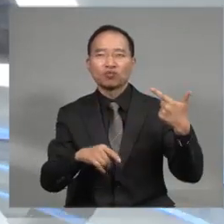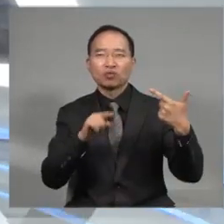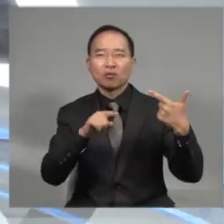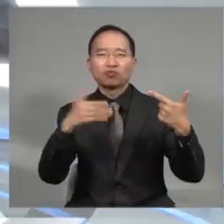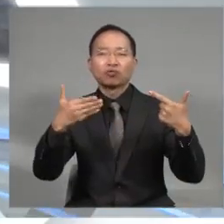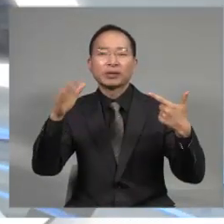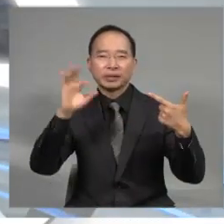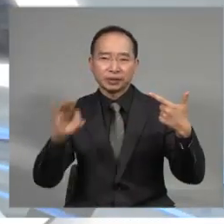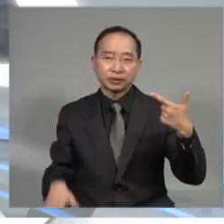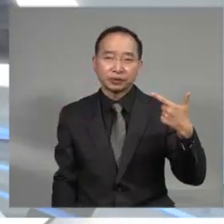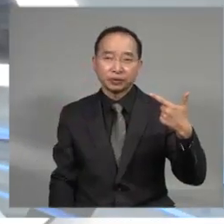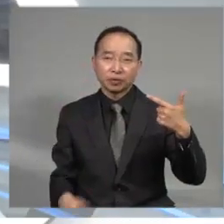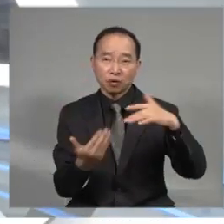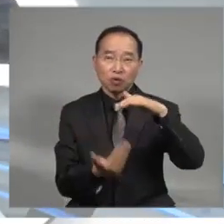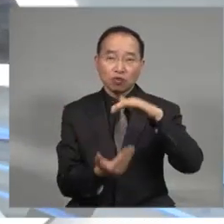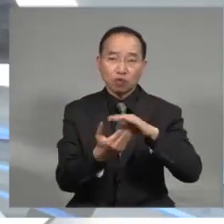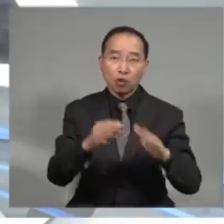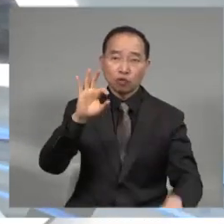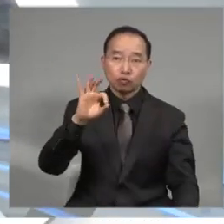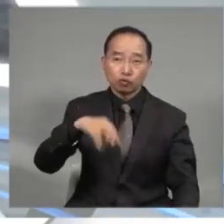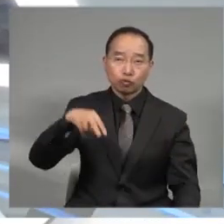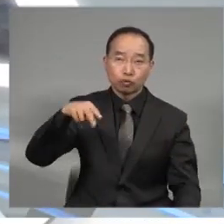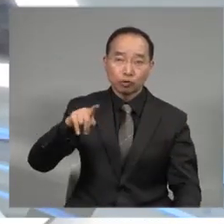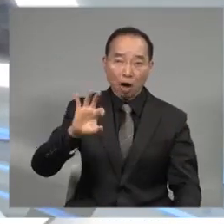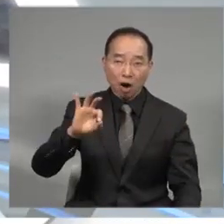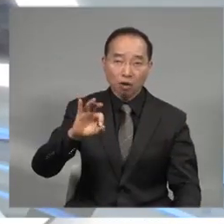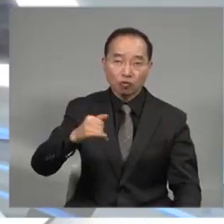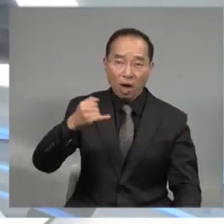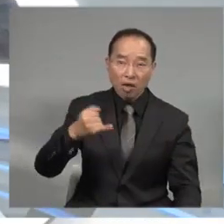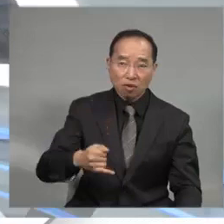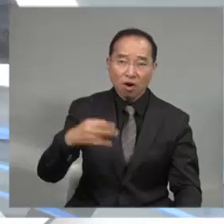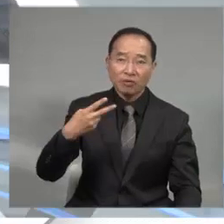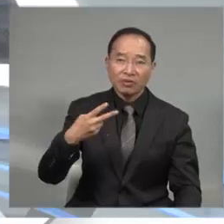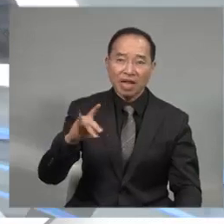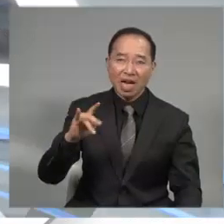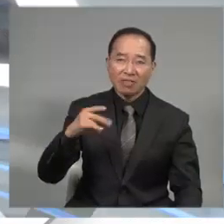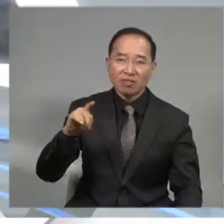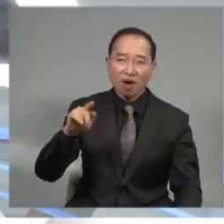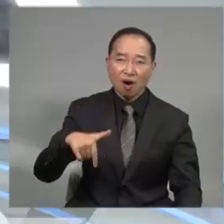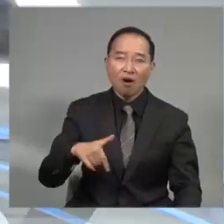나왔습니다. 최고 지역은 유성구 지역이고요. 최저는 대덕구로 나와 있습니다.